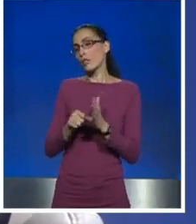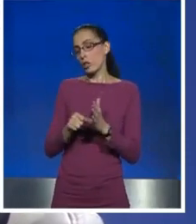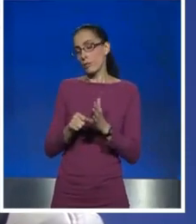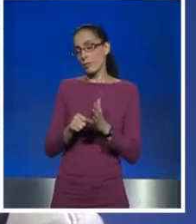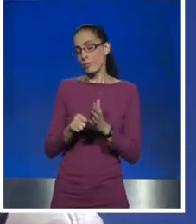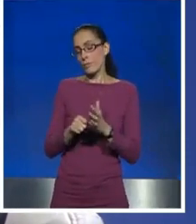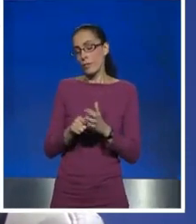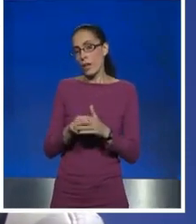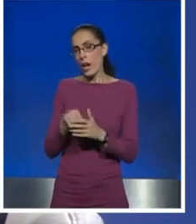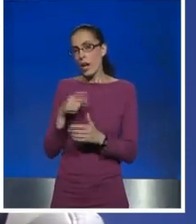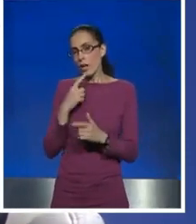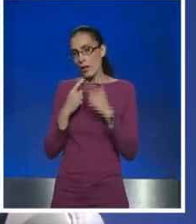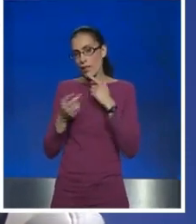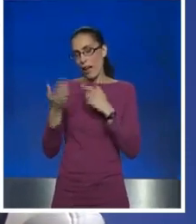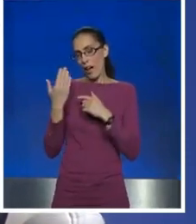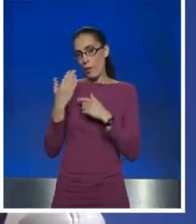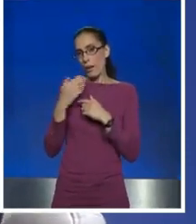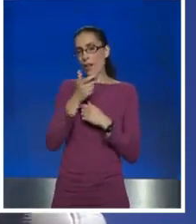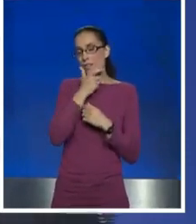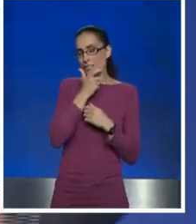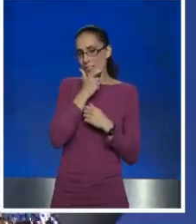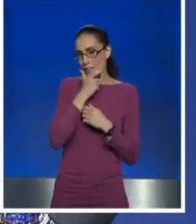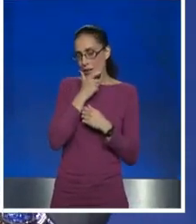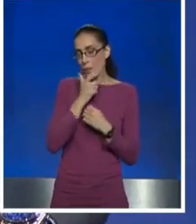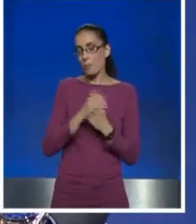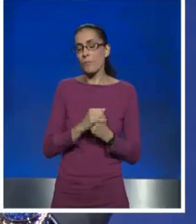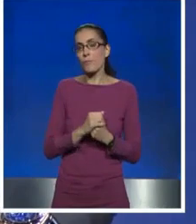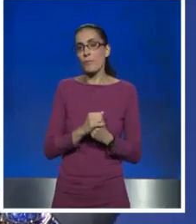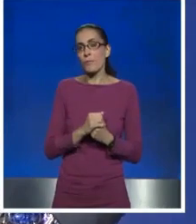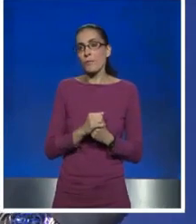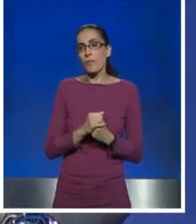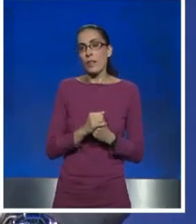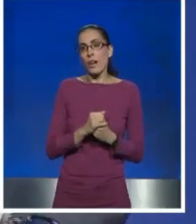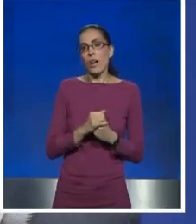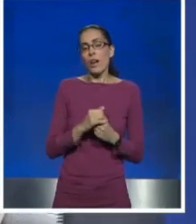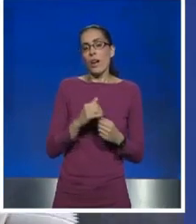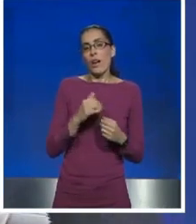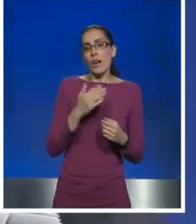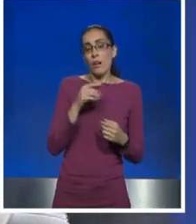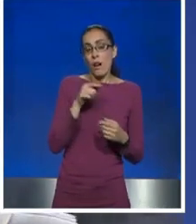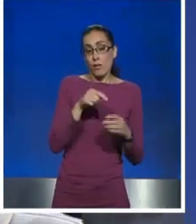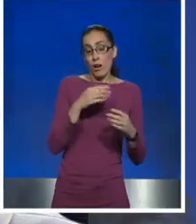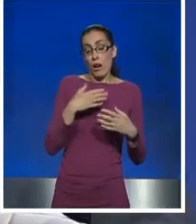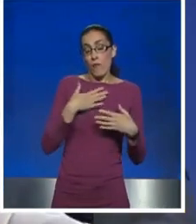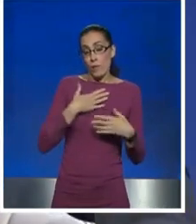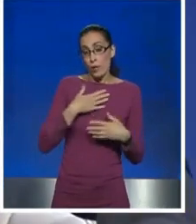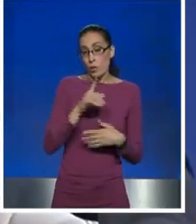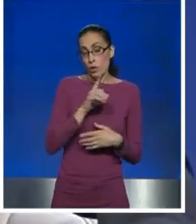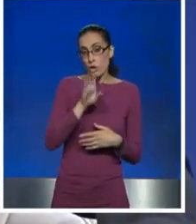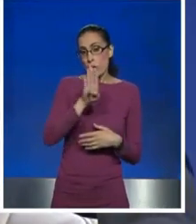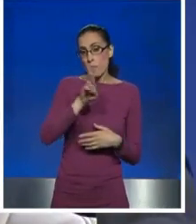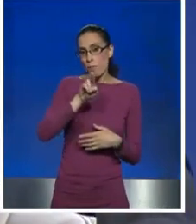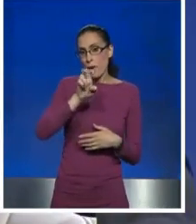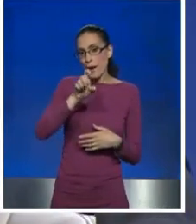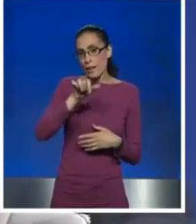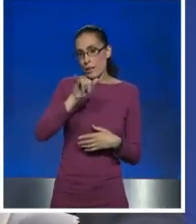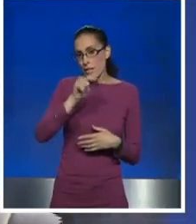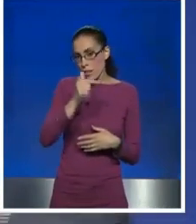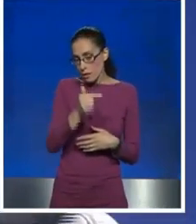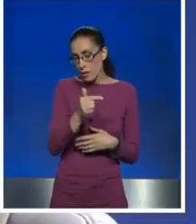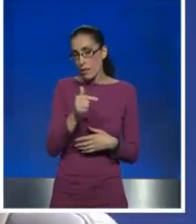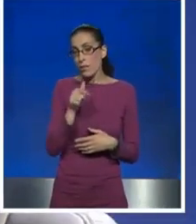borders, iċċaqliq ħieles tal-persuni bħal Pollakki, Litwani u l-Pija. Dan kollu wassal l-Brexit. Tridu taraw lil Malta barra mill-Unjoni